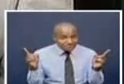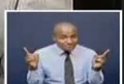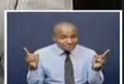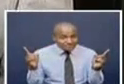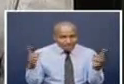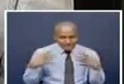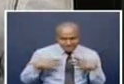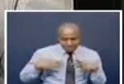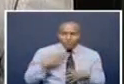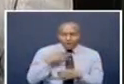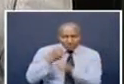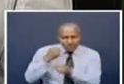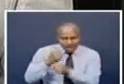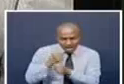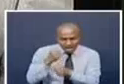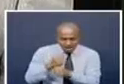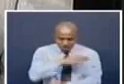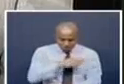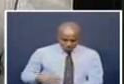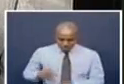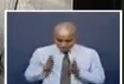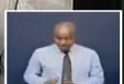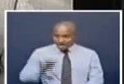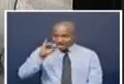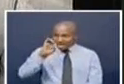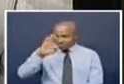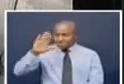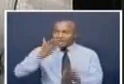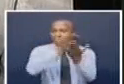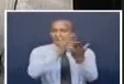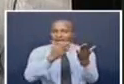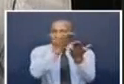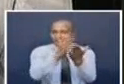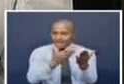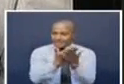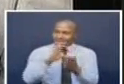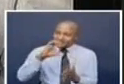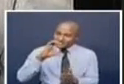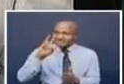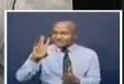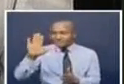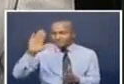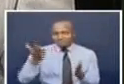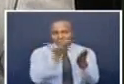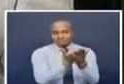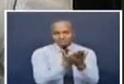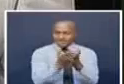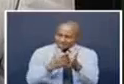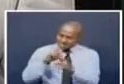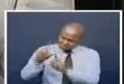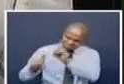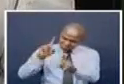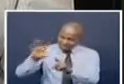wale ambao wanataka kufanya hii kazi ya commissioners walete labda stakabadhi zao na baadaye wafanyiwe labda. Lakini